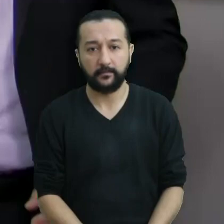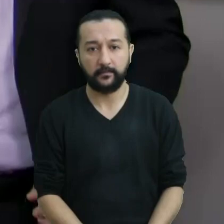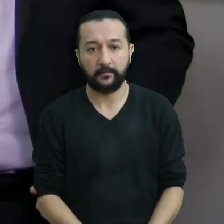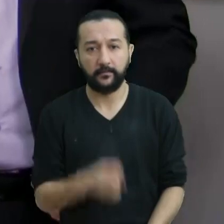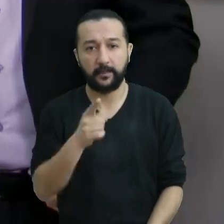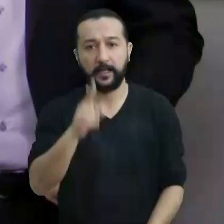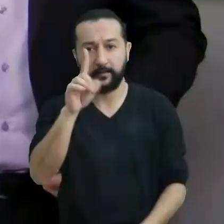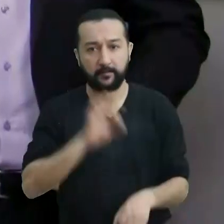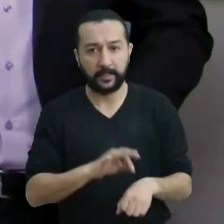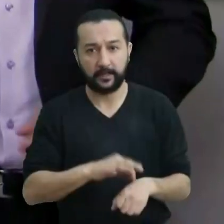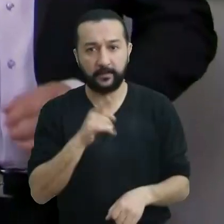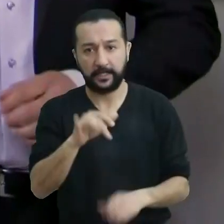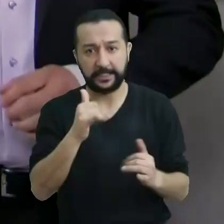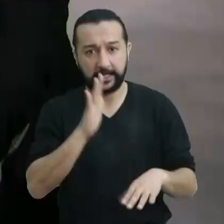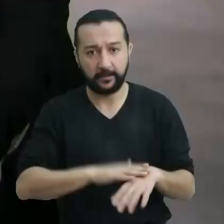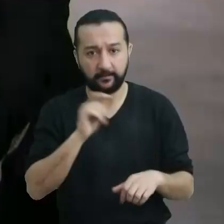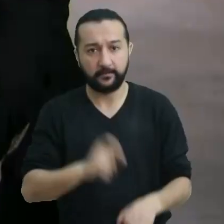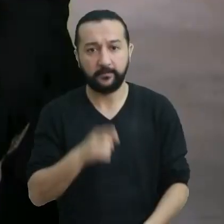Ay inanır mı yoksa?